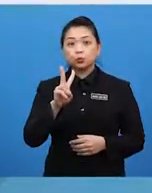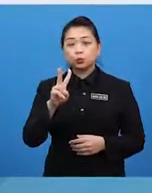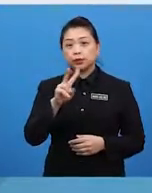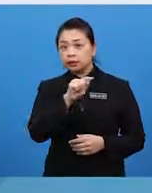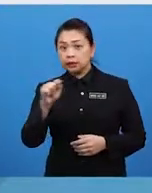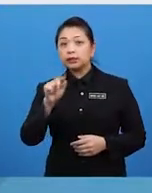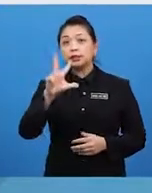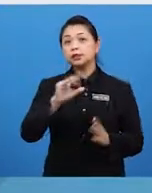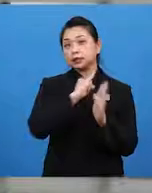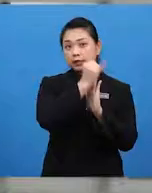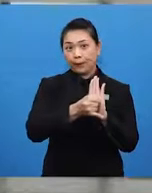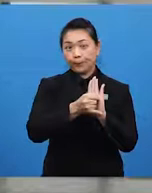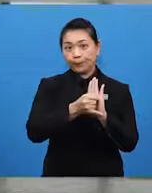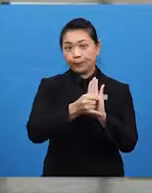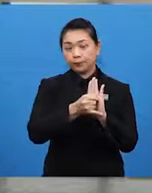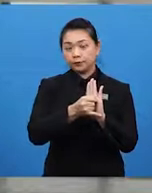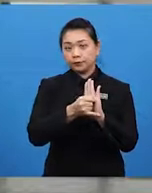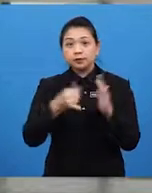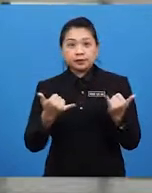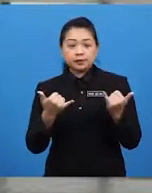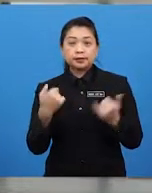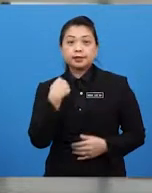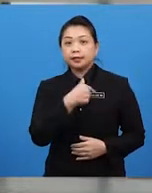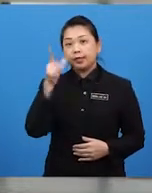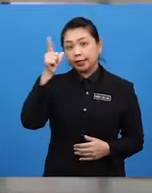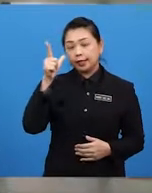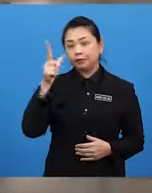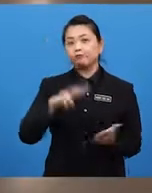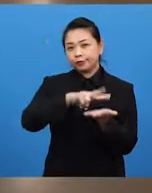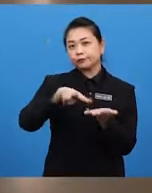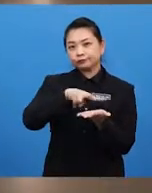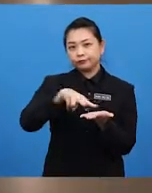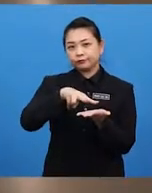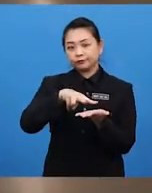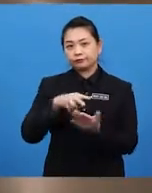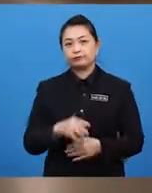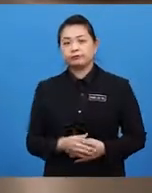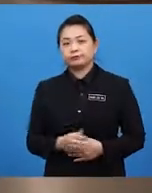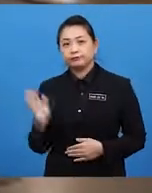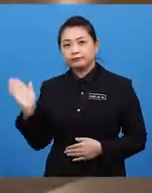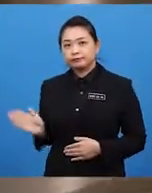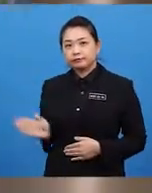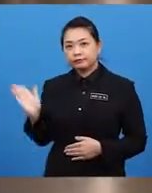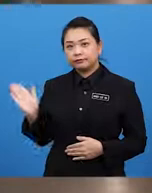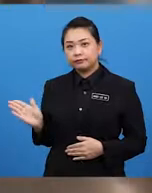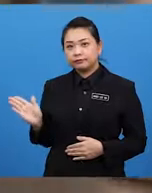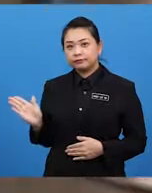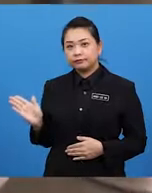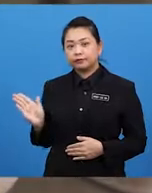tiga jam I Made kita lihat nggak kamu Bijuu hai hai